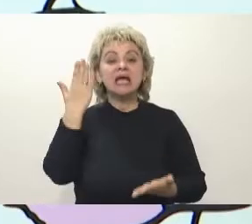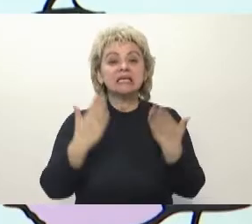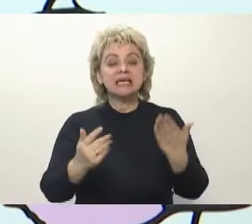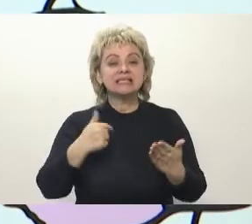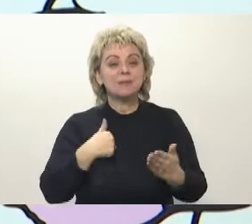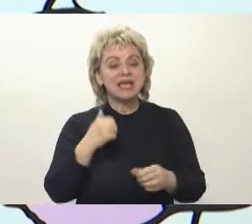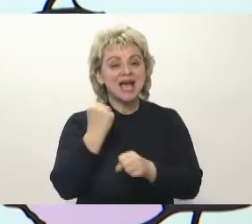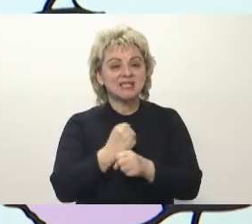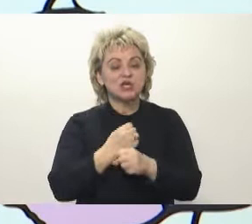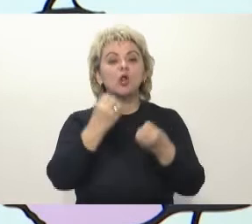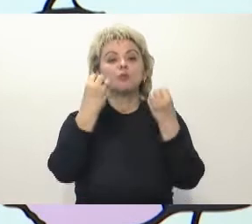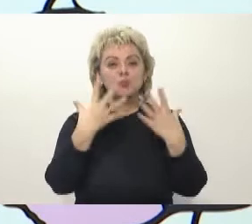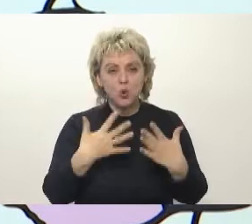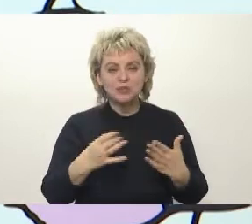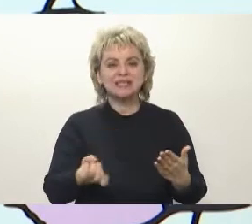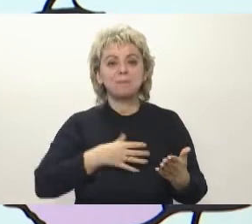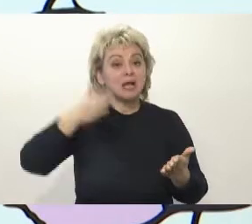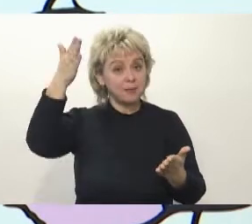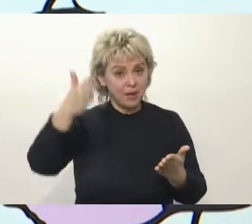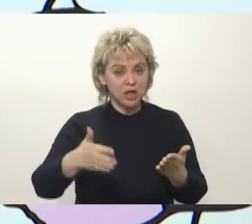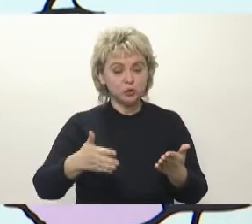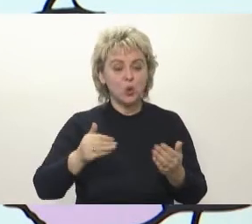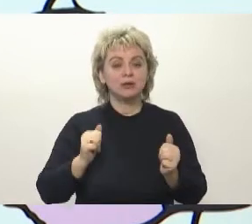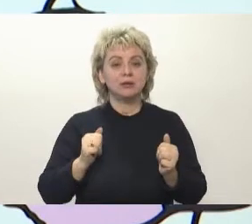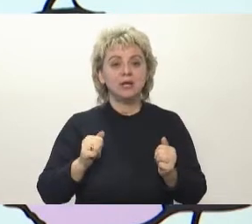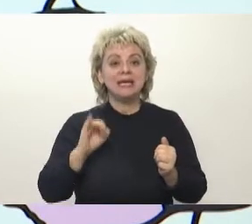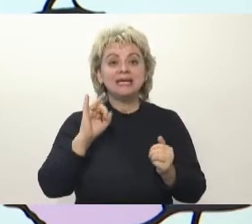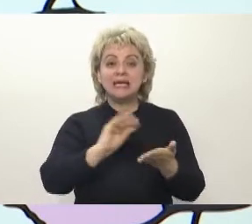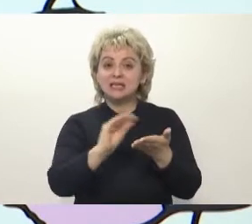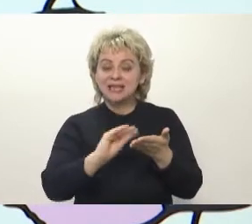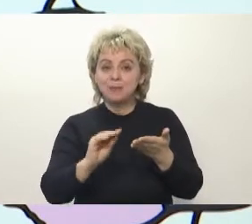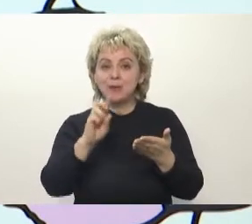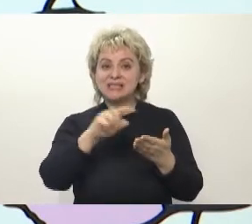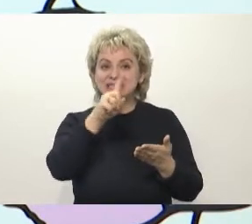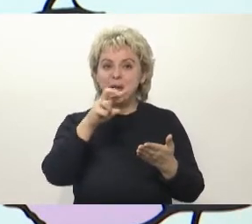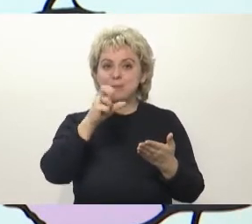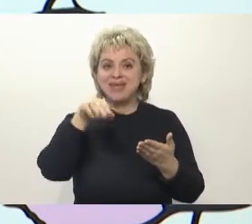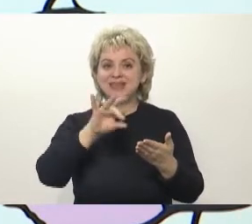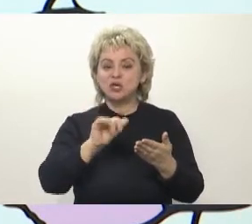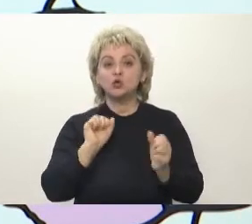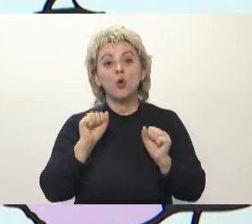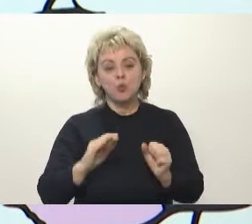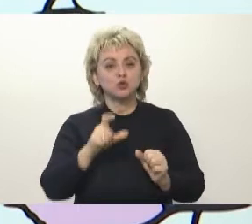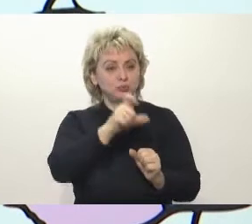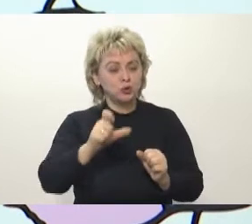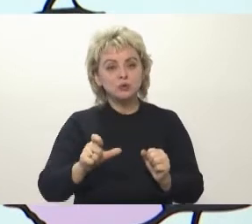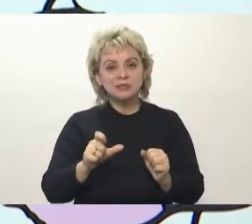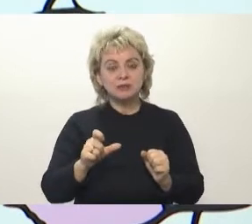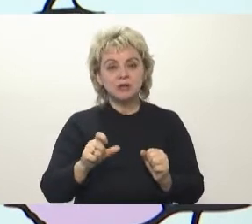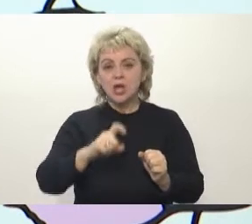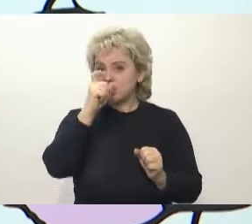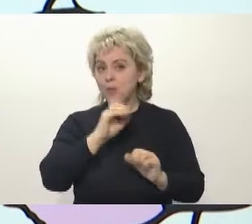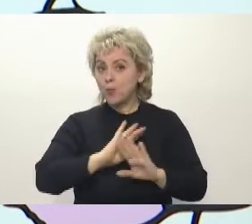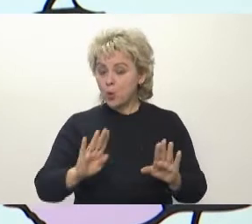я сделал просто белое полотно и надпись «The Beatles», может, посетители бы и